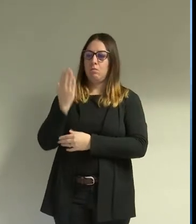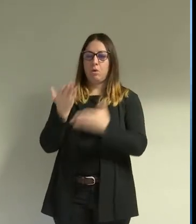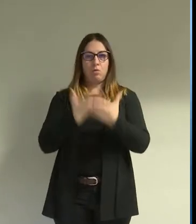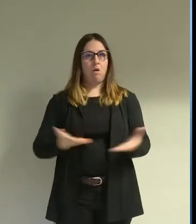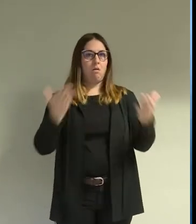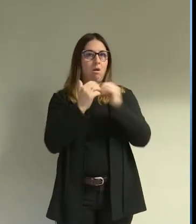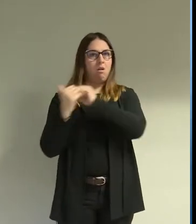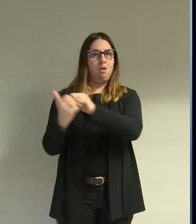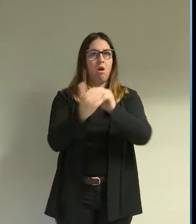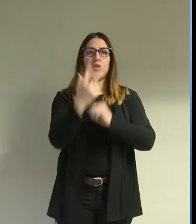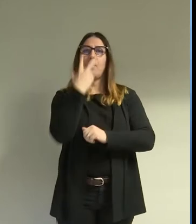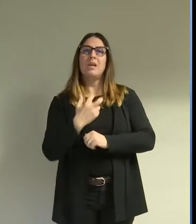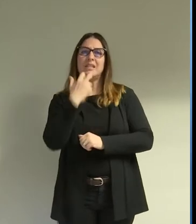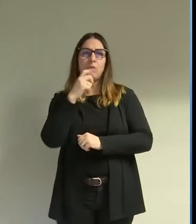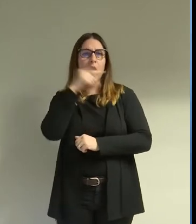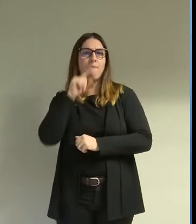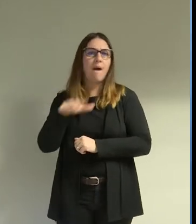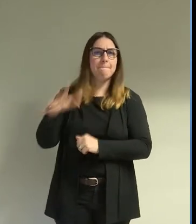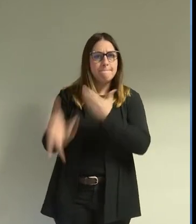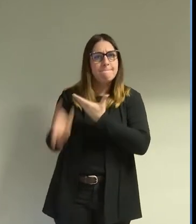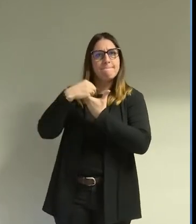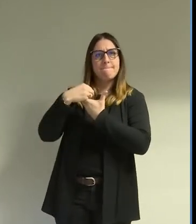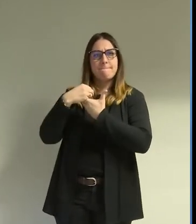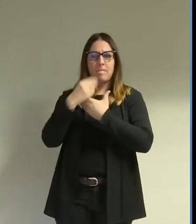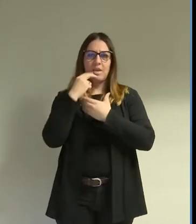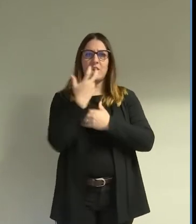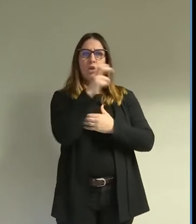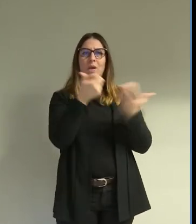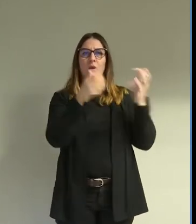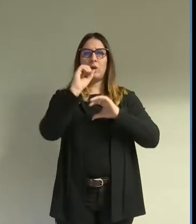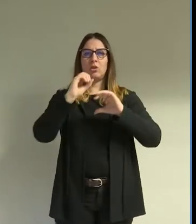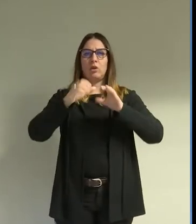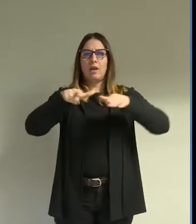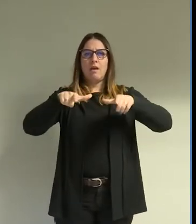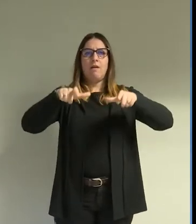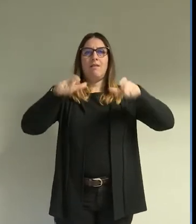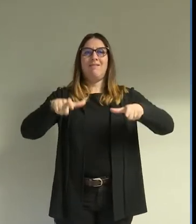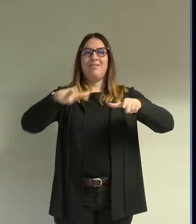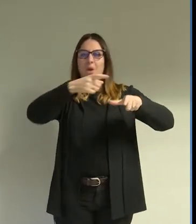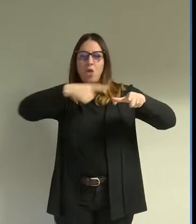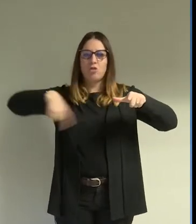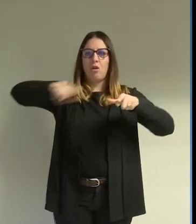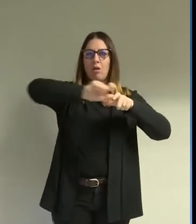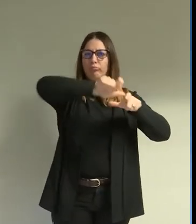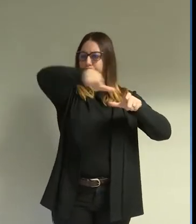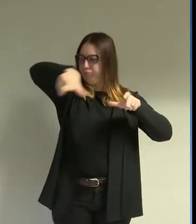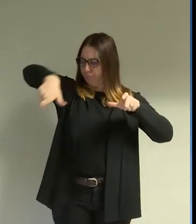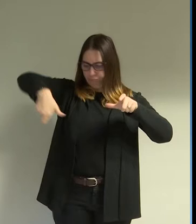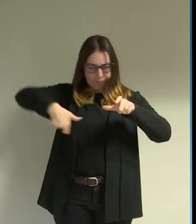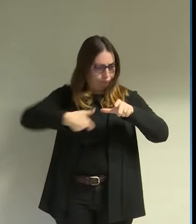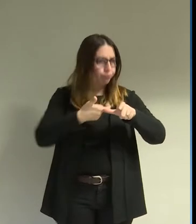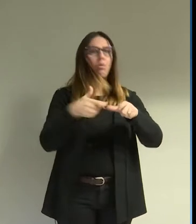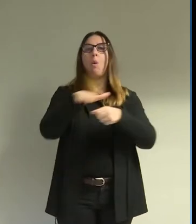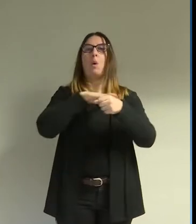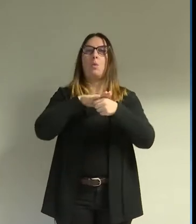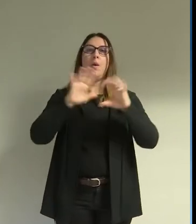construire avec les citoyennes citoyens en mobilisant la vision à 360° proposé par la théorie du do not et pour se fixer une